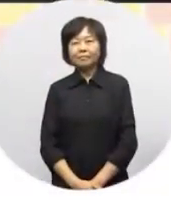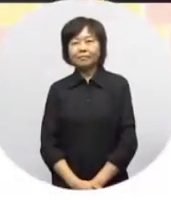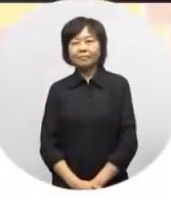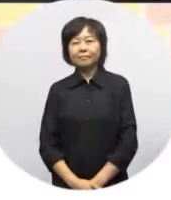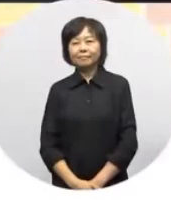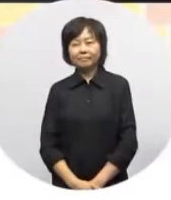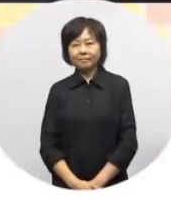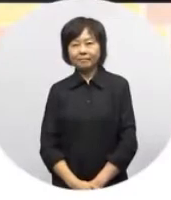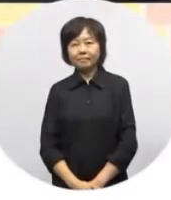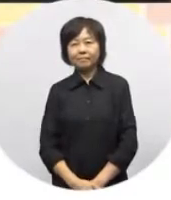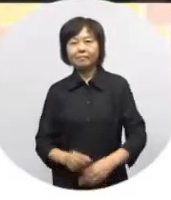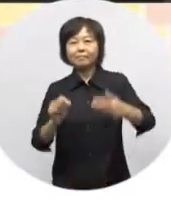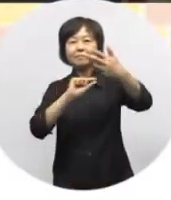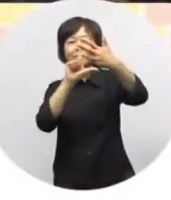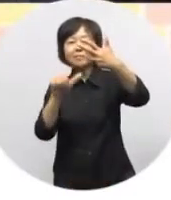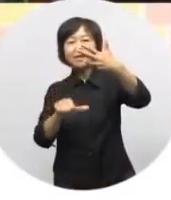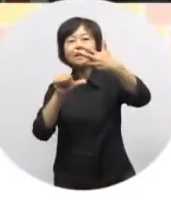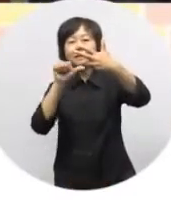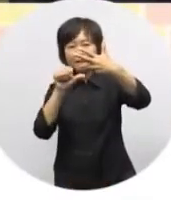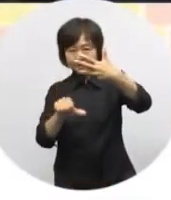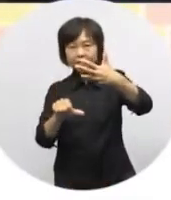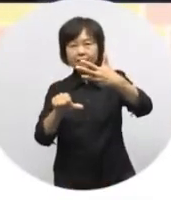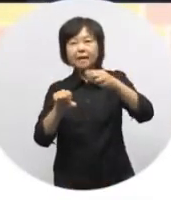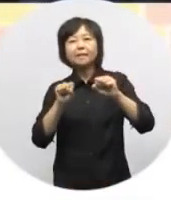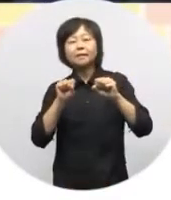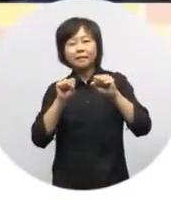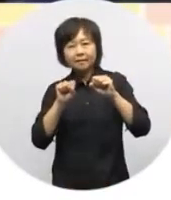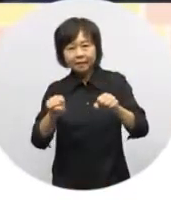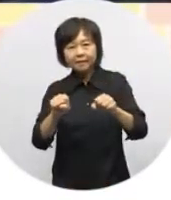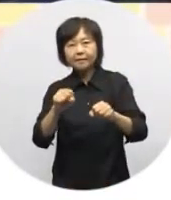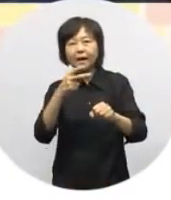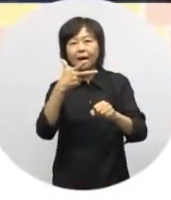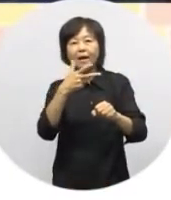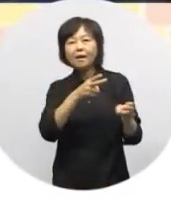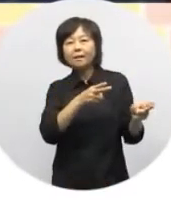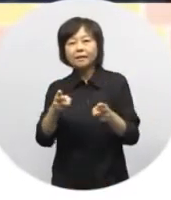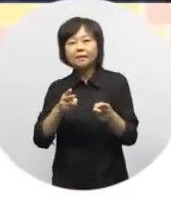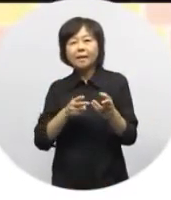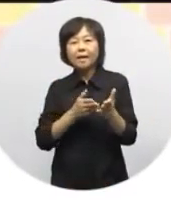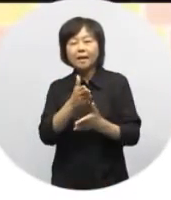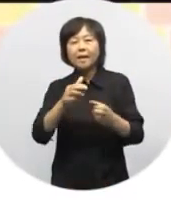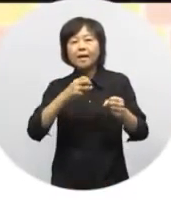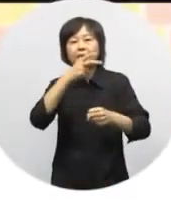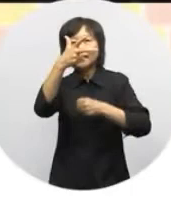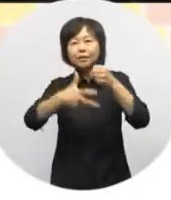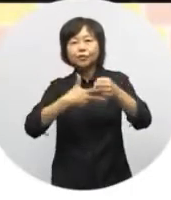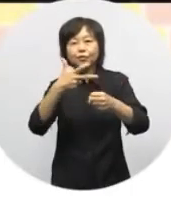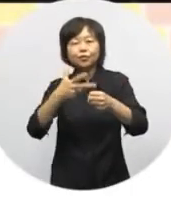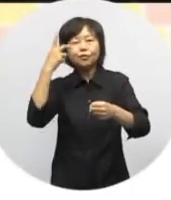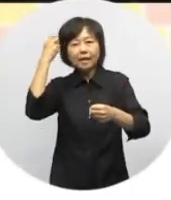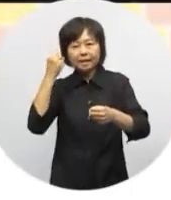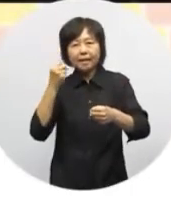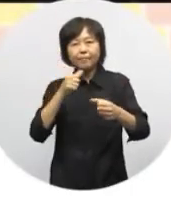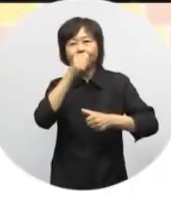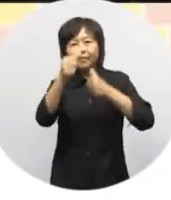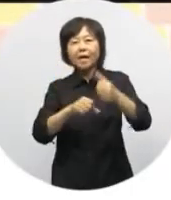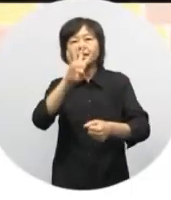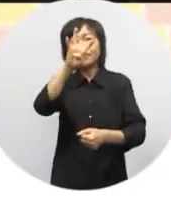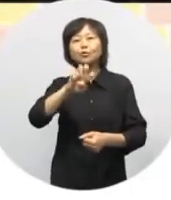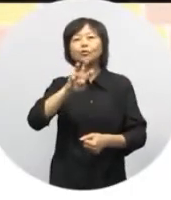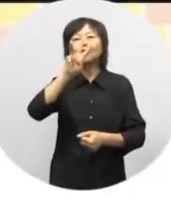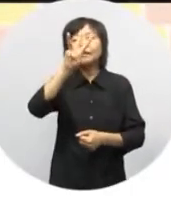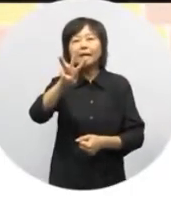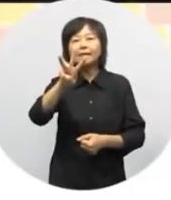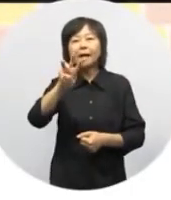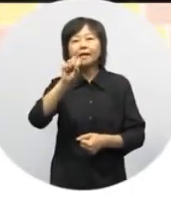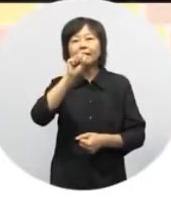続いては8月5日に開催された市政70周年記念第43回サザ